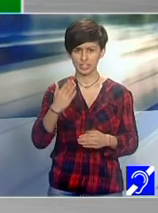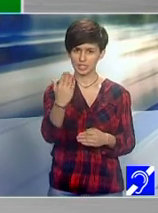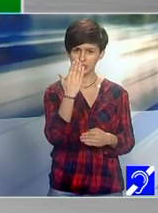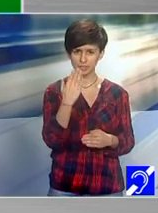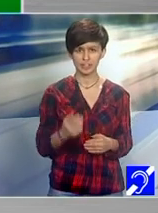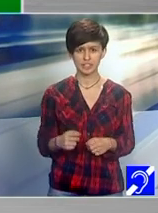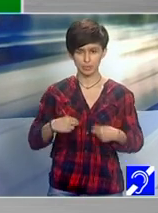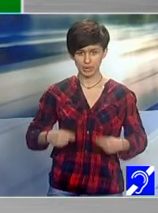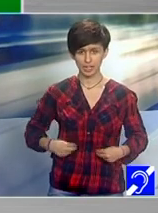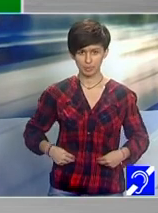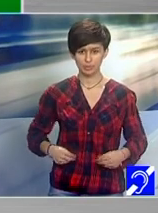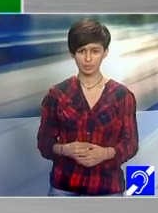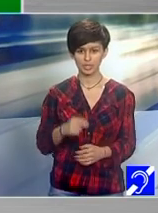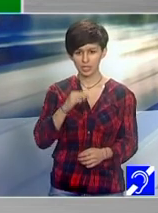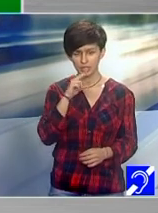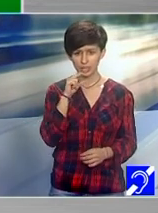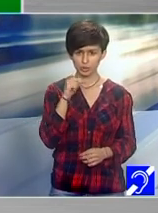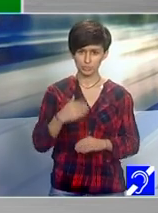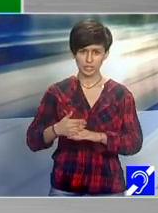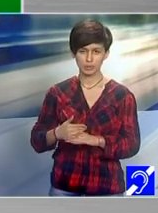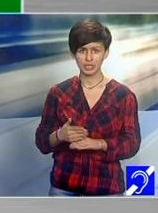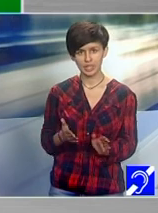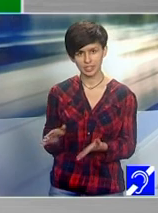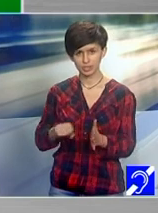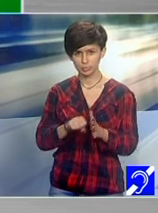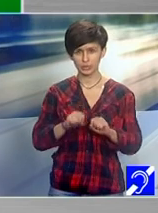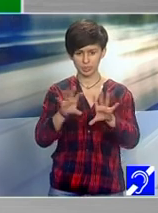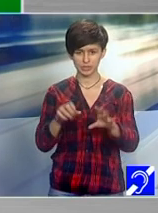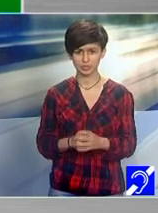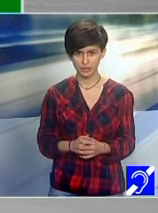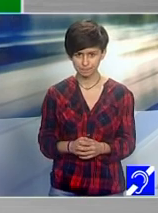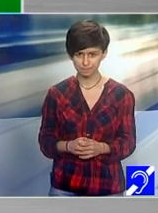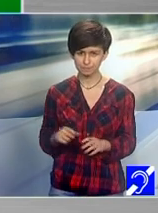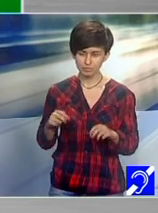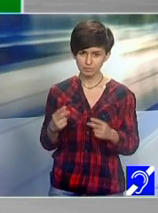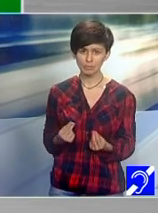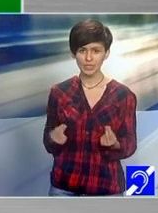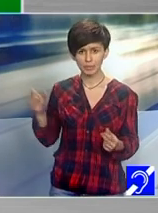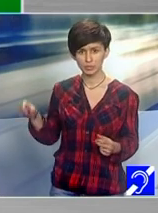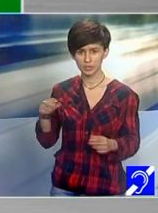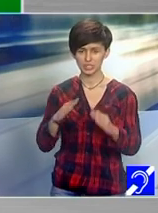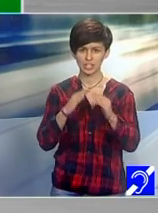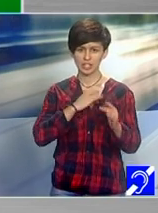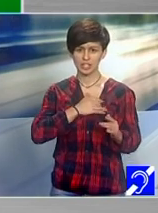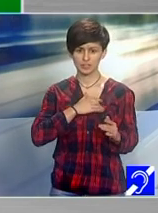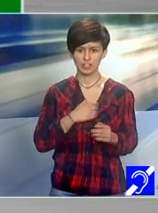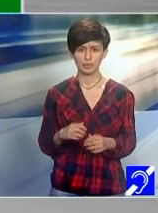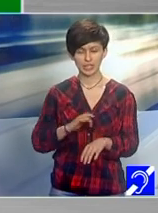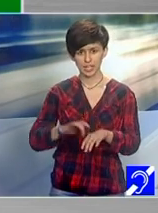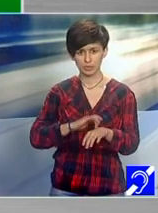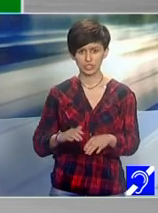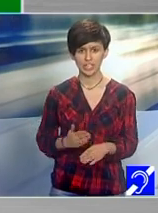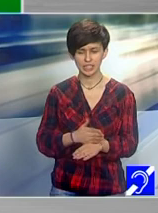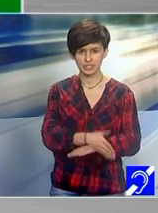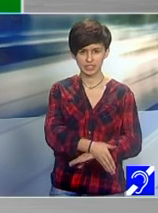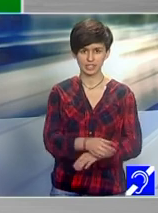Așa cum vă spuneam la începutul emisiunii, câteva sute de fermieri au forțat cordonul jandarmilor și au încercat să pătrundă în curtea instituției. Oamenii